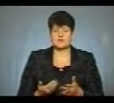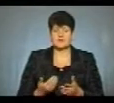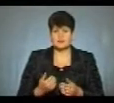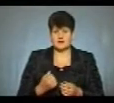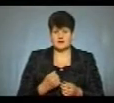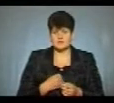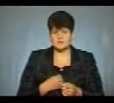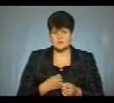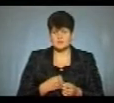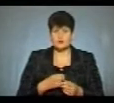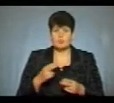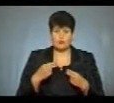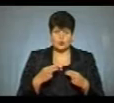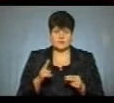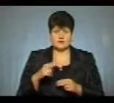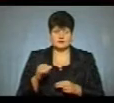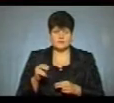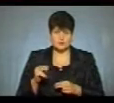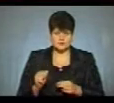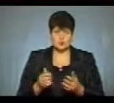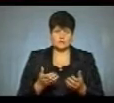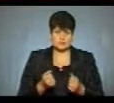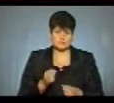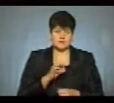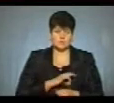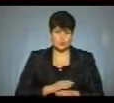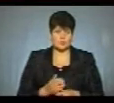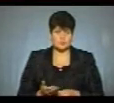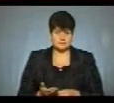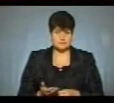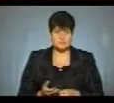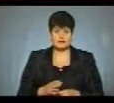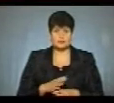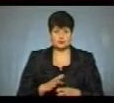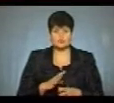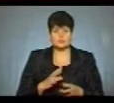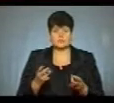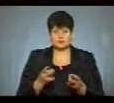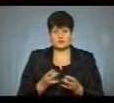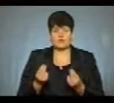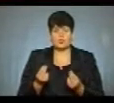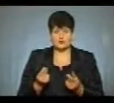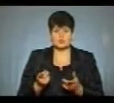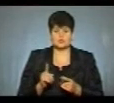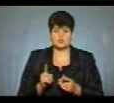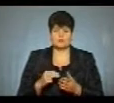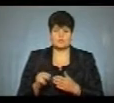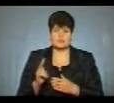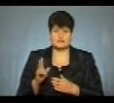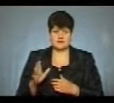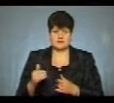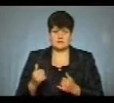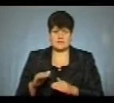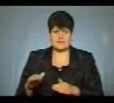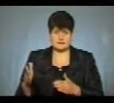жаль, не продали дачу, так, отримали доходи. Так, тому що була необхідність у коштах, щоб купити квартиру для